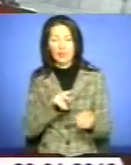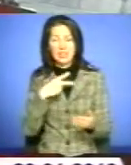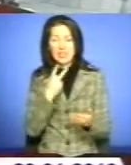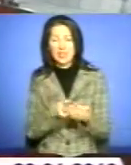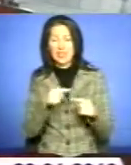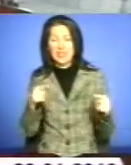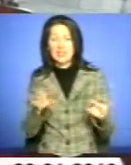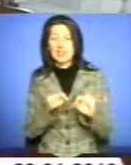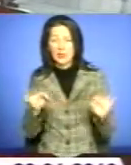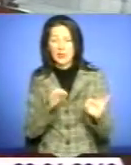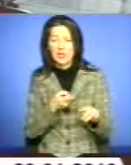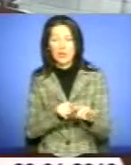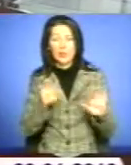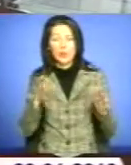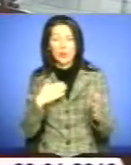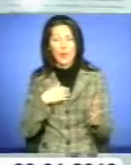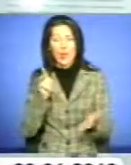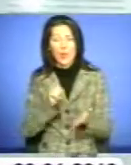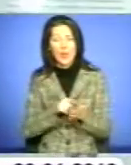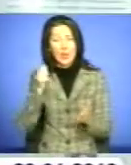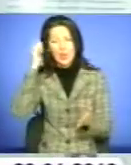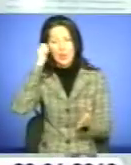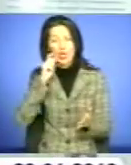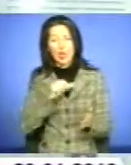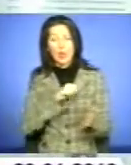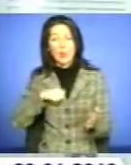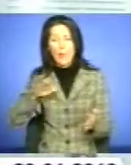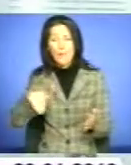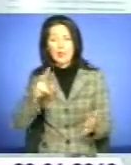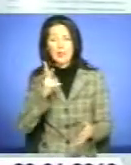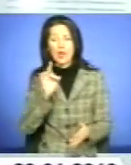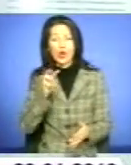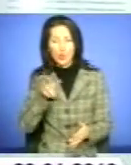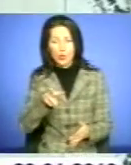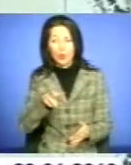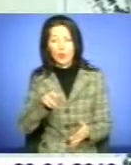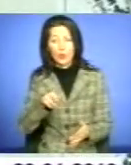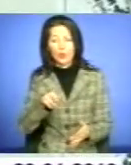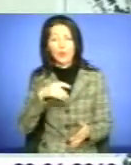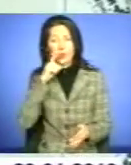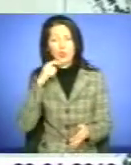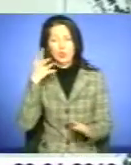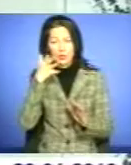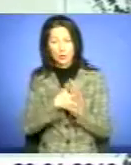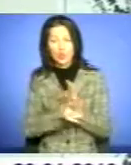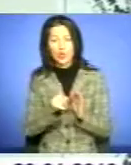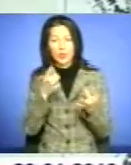події, ми повинні пам'ятати, що саме після Крут українці усвідомили, що незалежність виборюється у